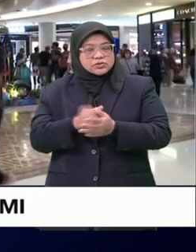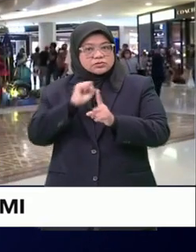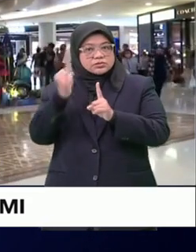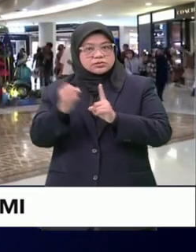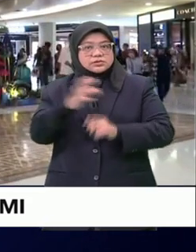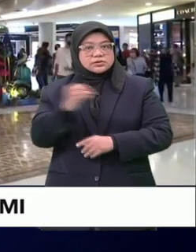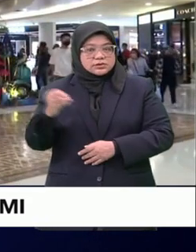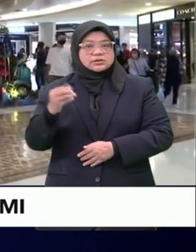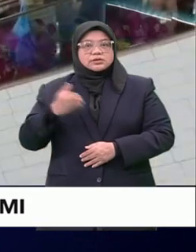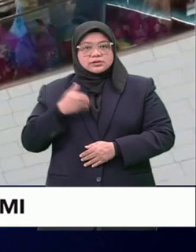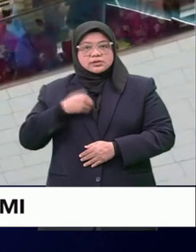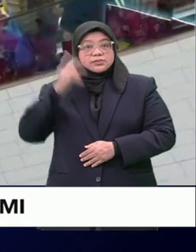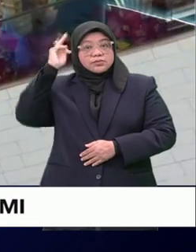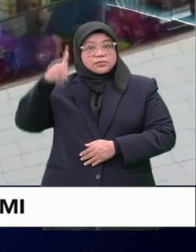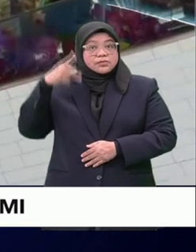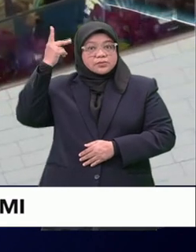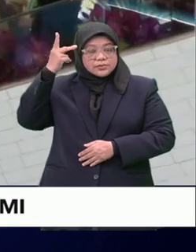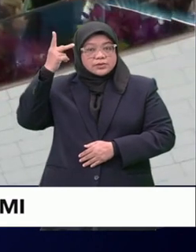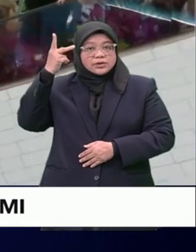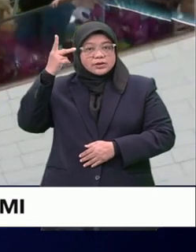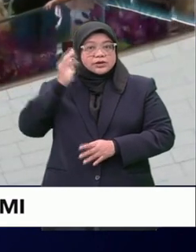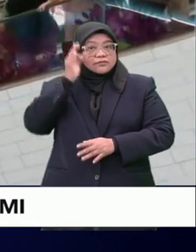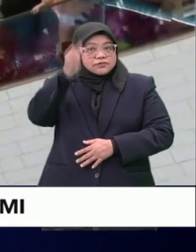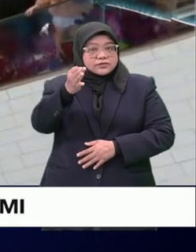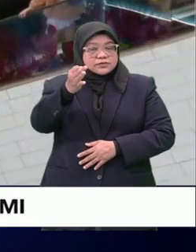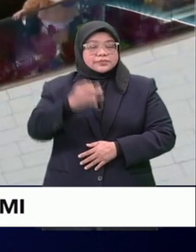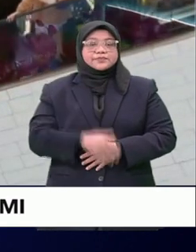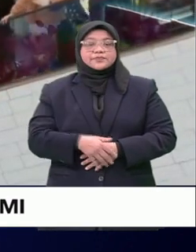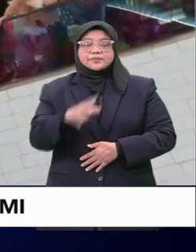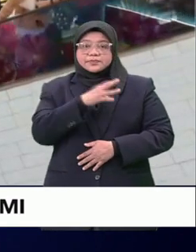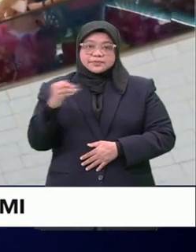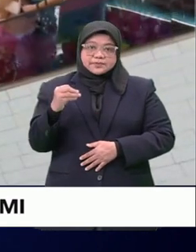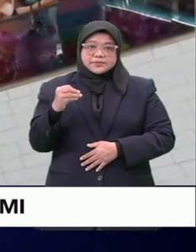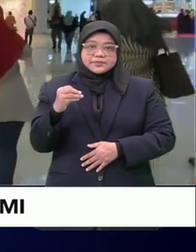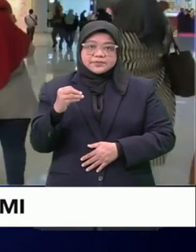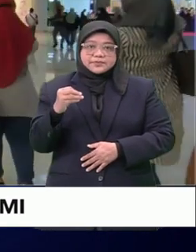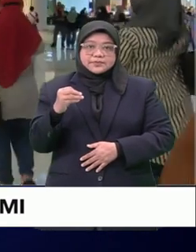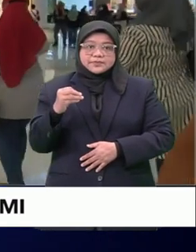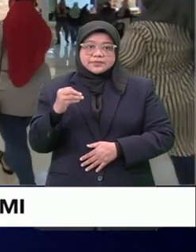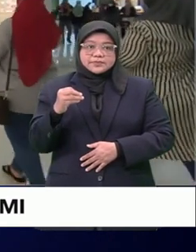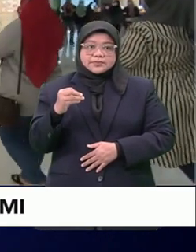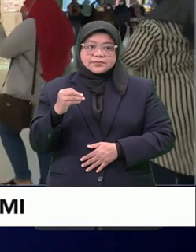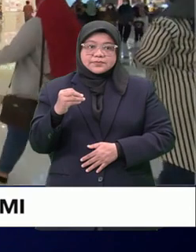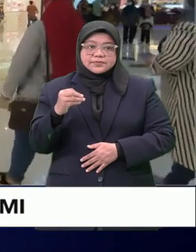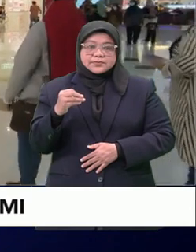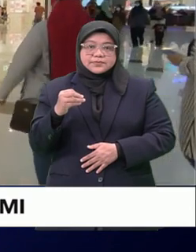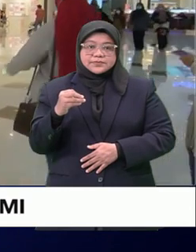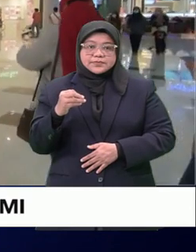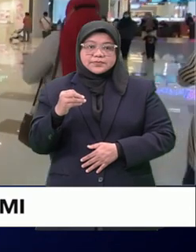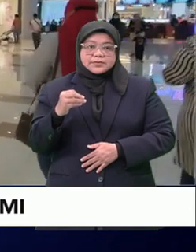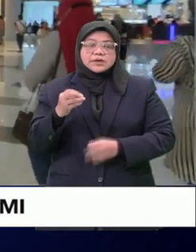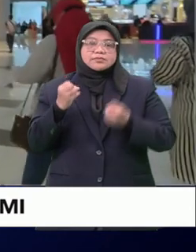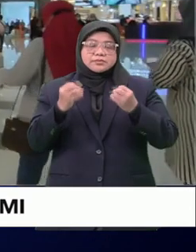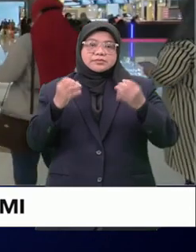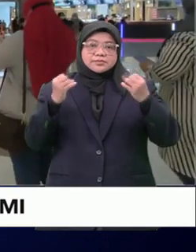melihat perspektif politik yang lebih jangka panjang sifatnya, dan ekonomi jangka panjang sifatnya, kerana